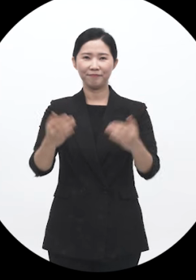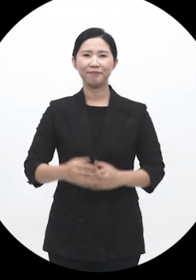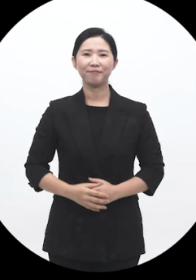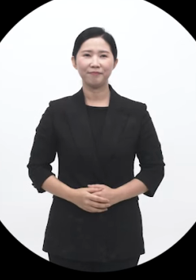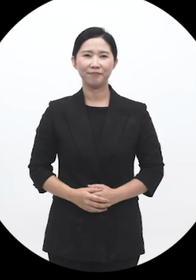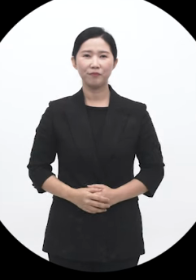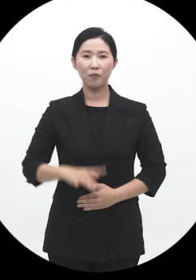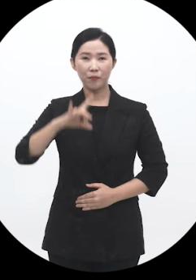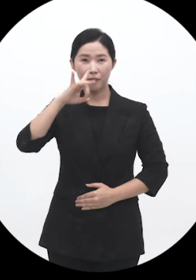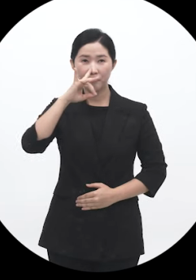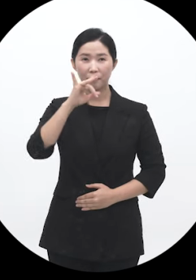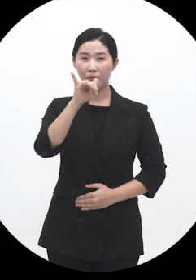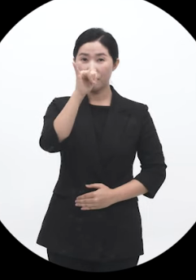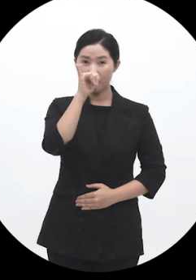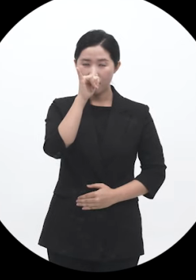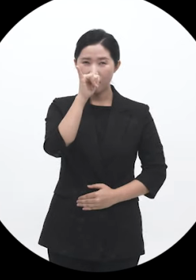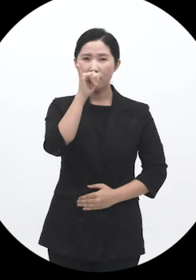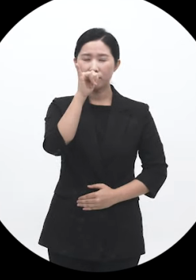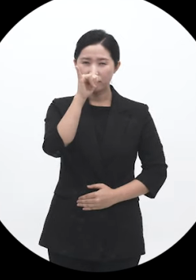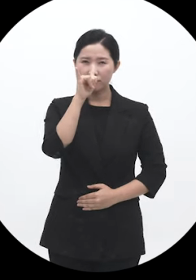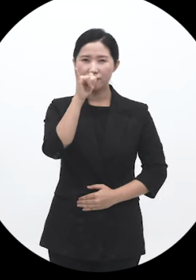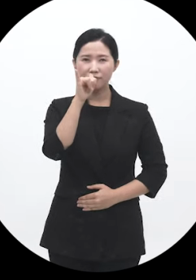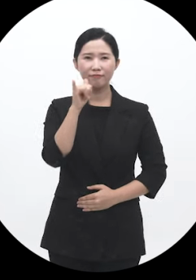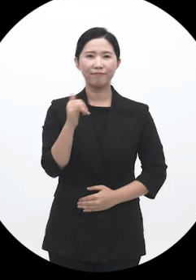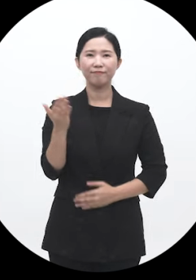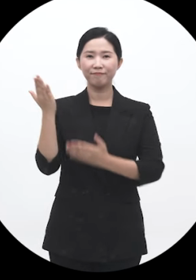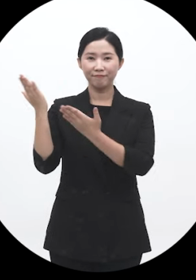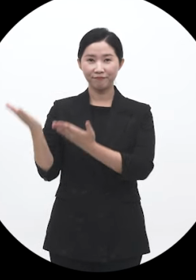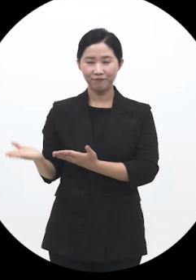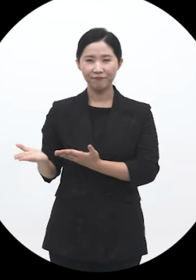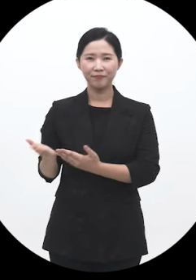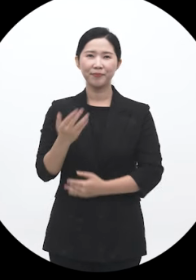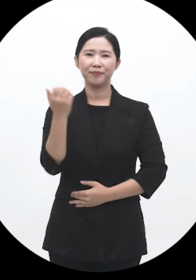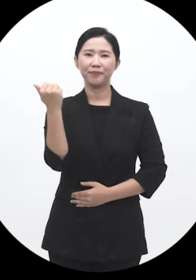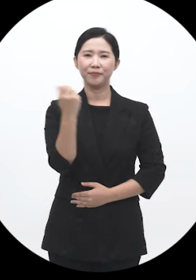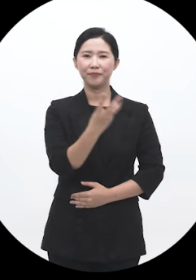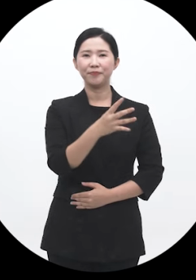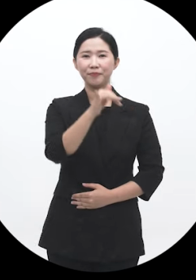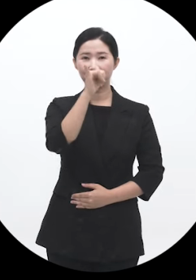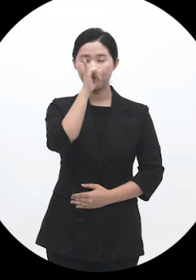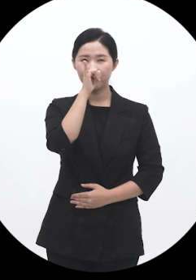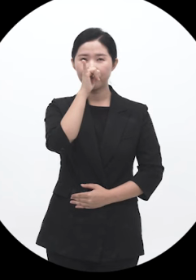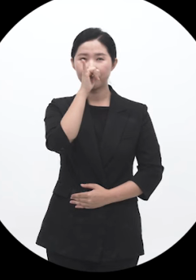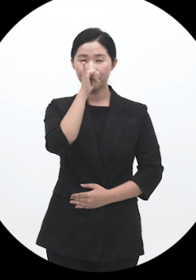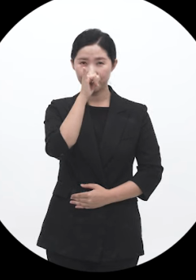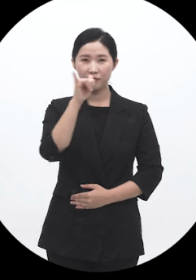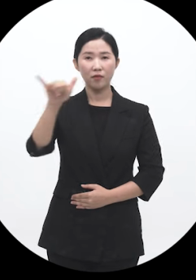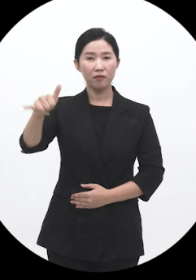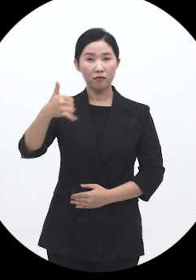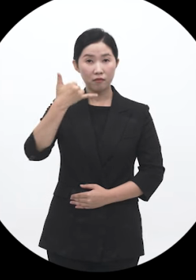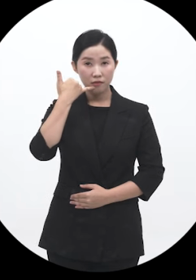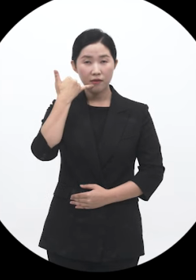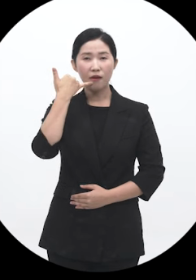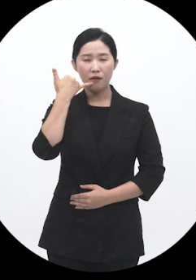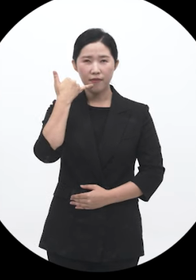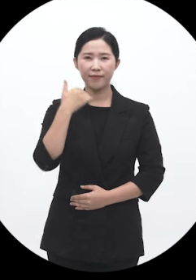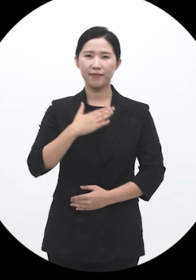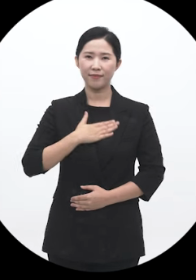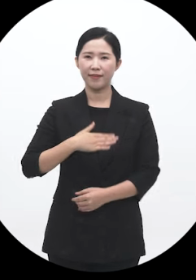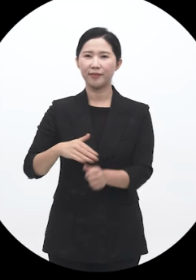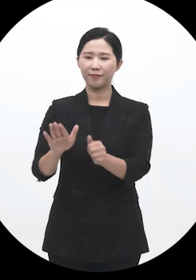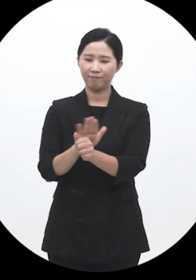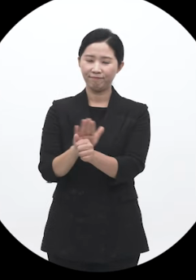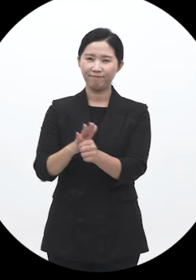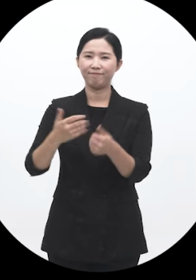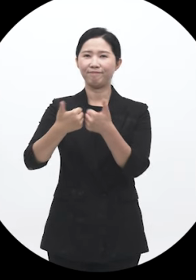점이 더 있으시다면 언제든 화면에 보시는 바와 같이 전화번호로 전화를 주시면